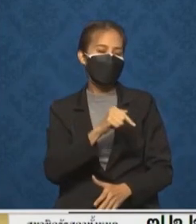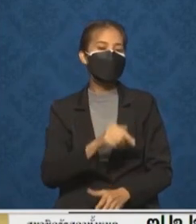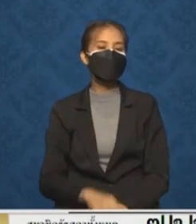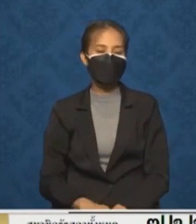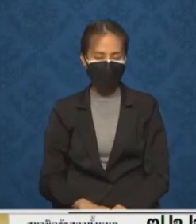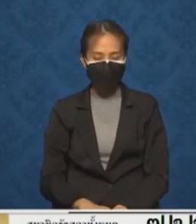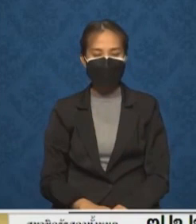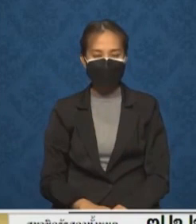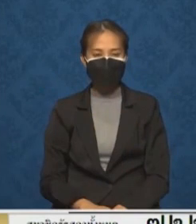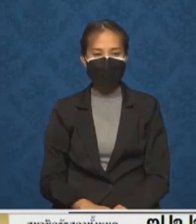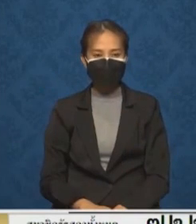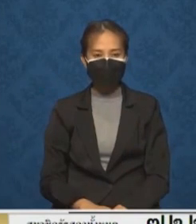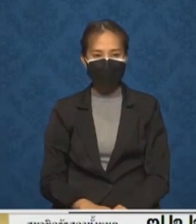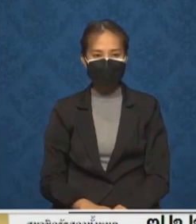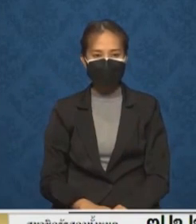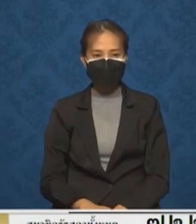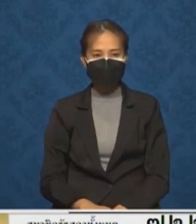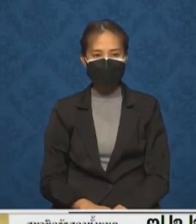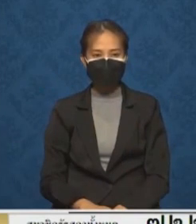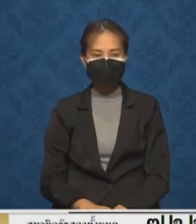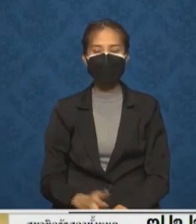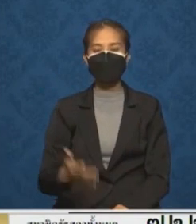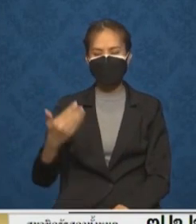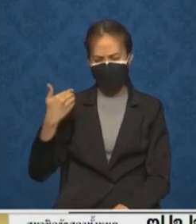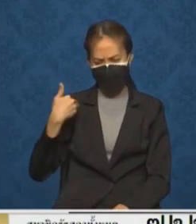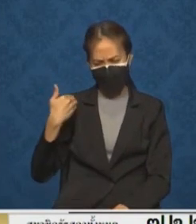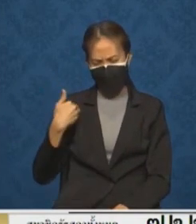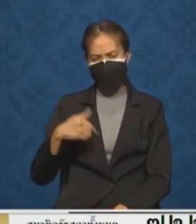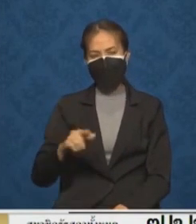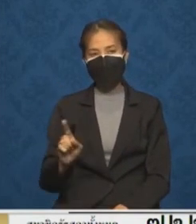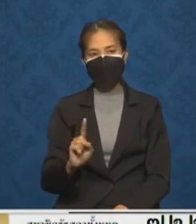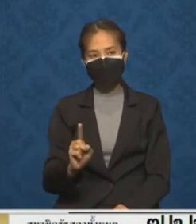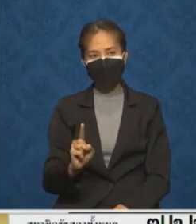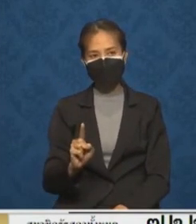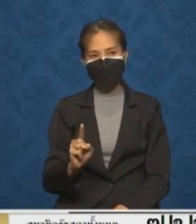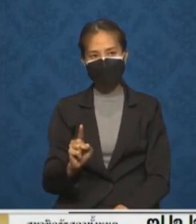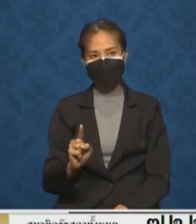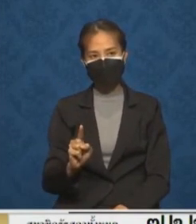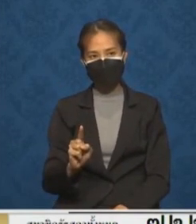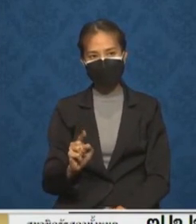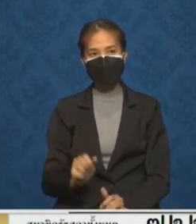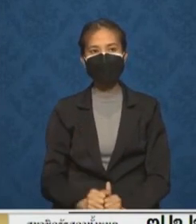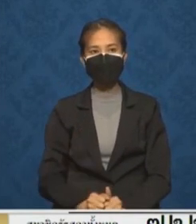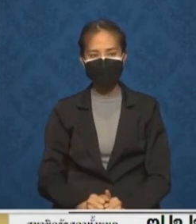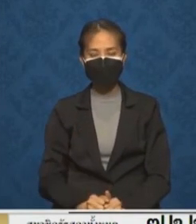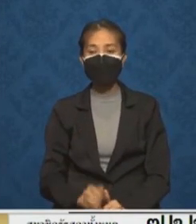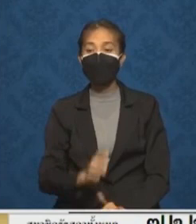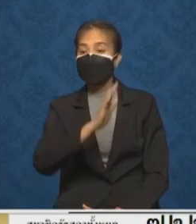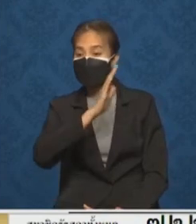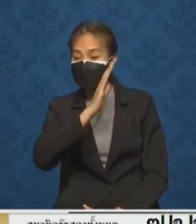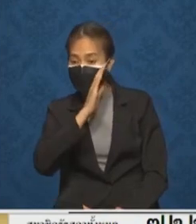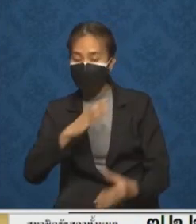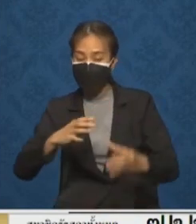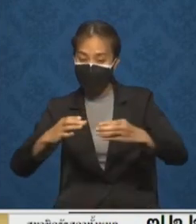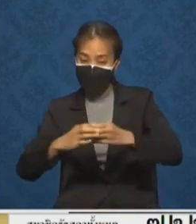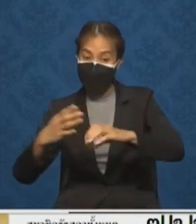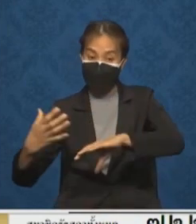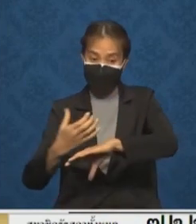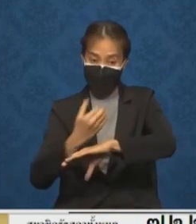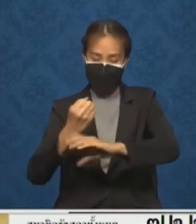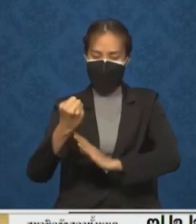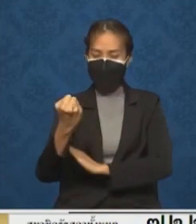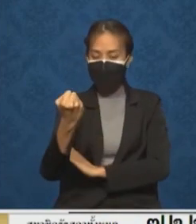แต่แน่นอนครับบางครั้งก็คงปฏิเสธไม่ได้เหมือนกันครับว่าเมื่อพรรคการเมืองเข้มแข็งขึ้น